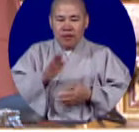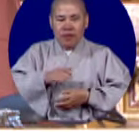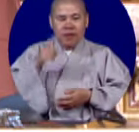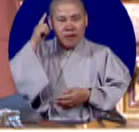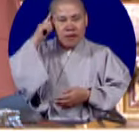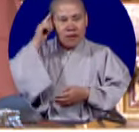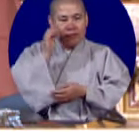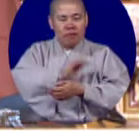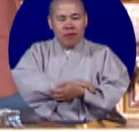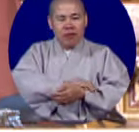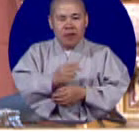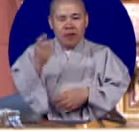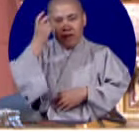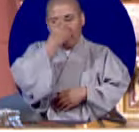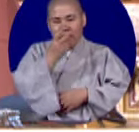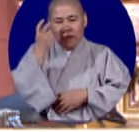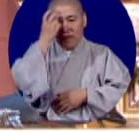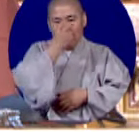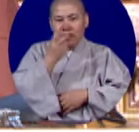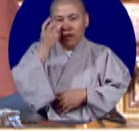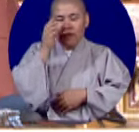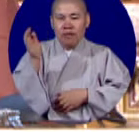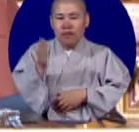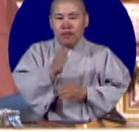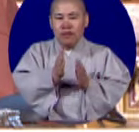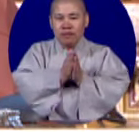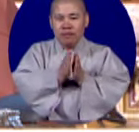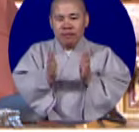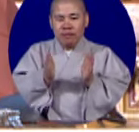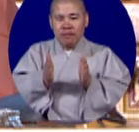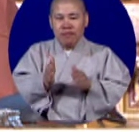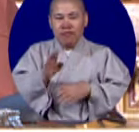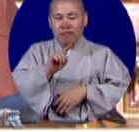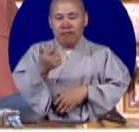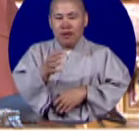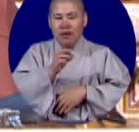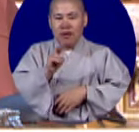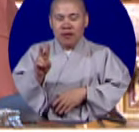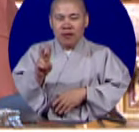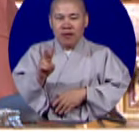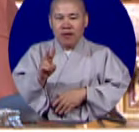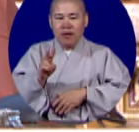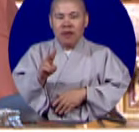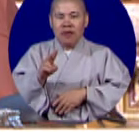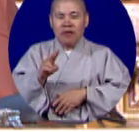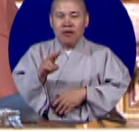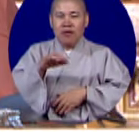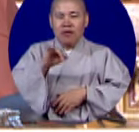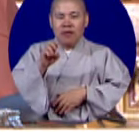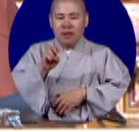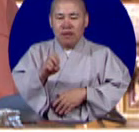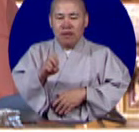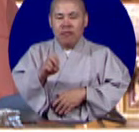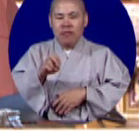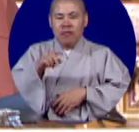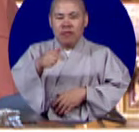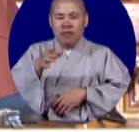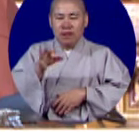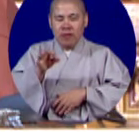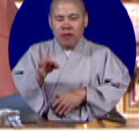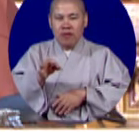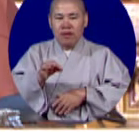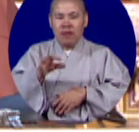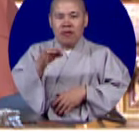뭐냐? 반야는요, 관찰부터 해요. 그래서 반야심경에도 응작 여시관하라. 그랬고, 또